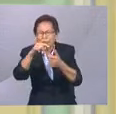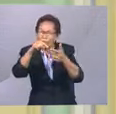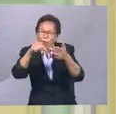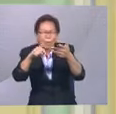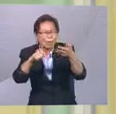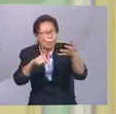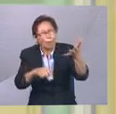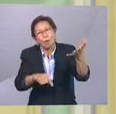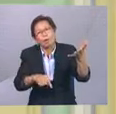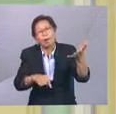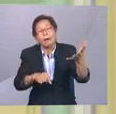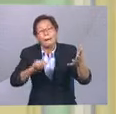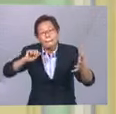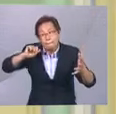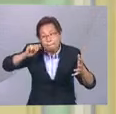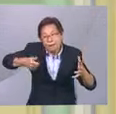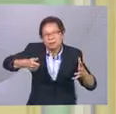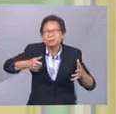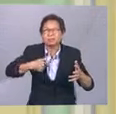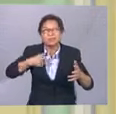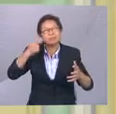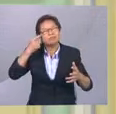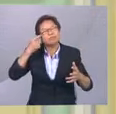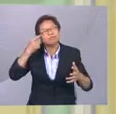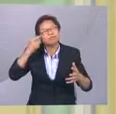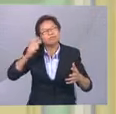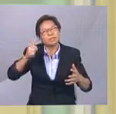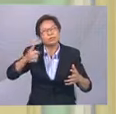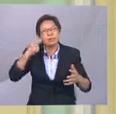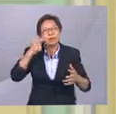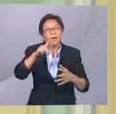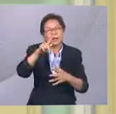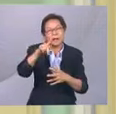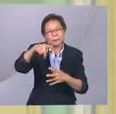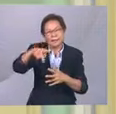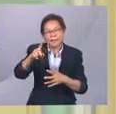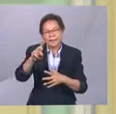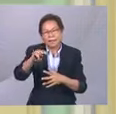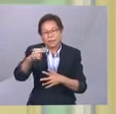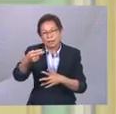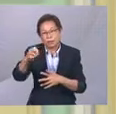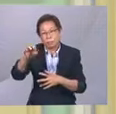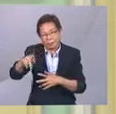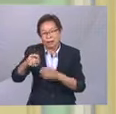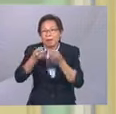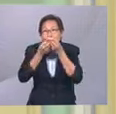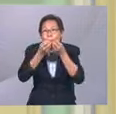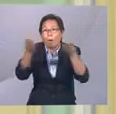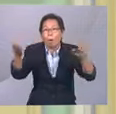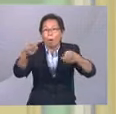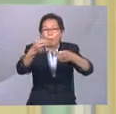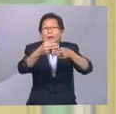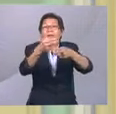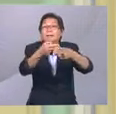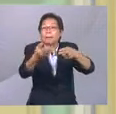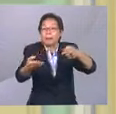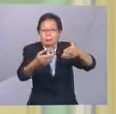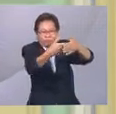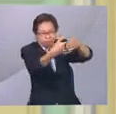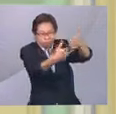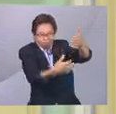sebagainya yang Besok saya ke Kevin EGP akan mengumumkannya secara GB detail